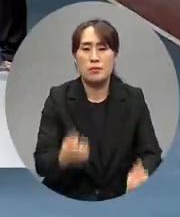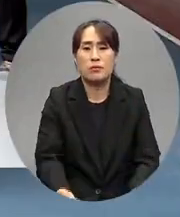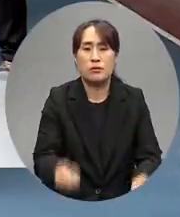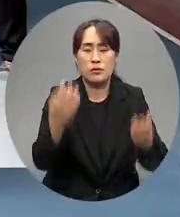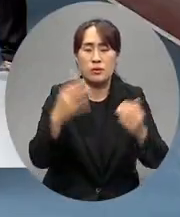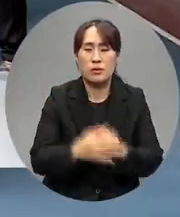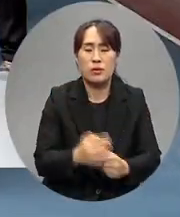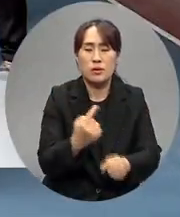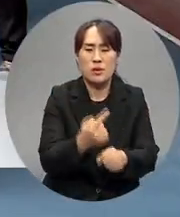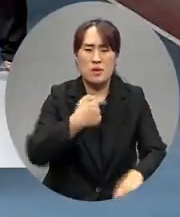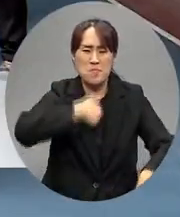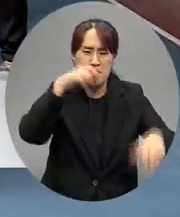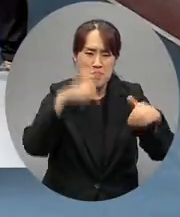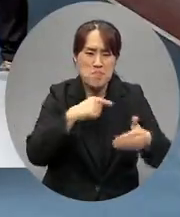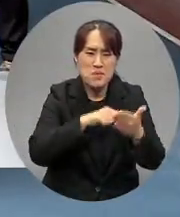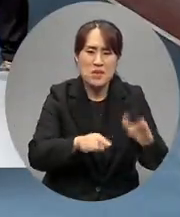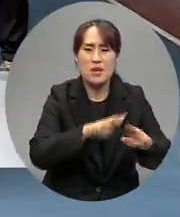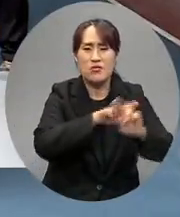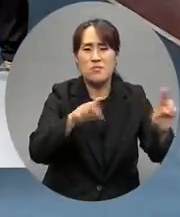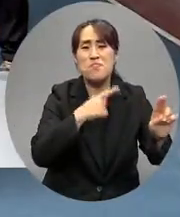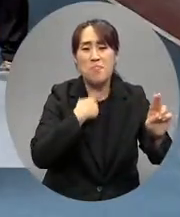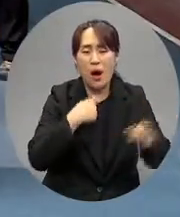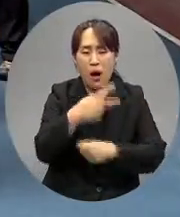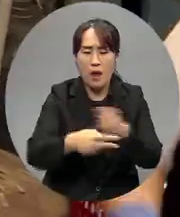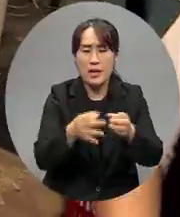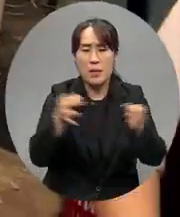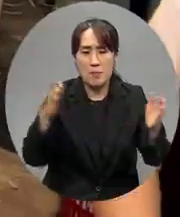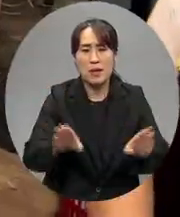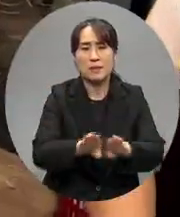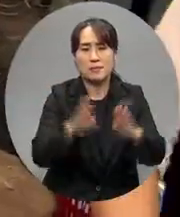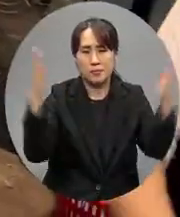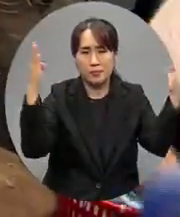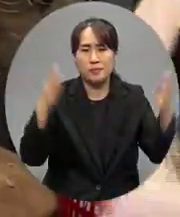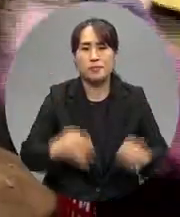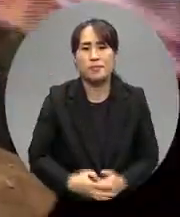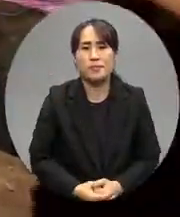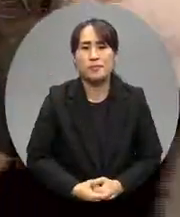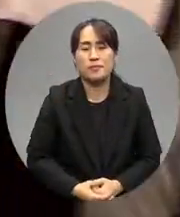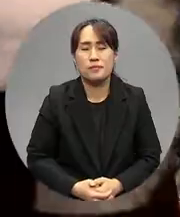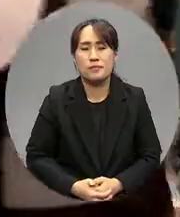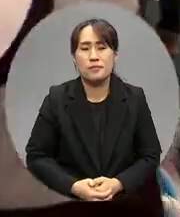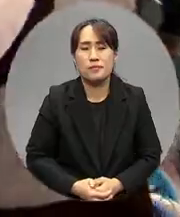축제는 지난해 폭우 피해로 취소돼 2년 만에 개최됩니다.